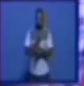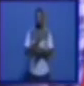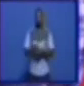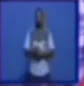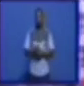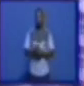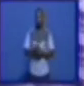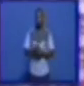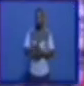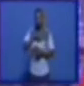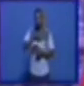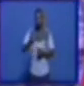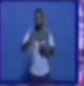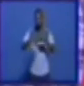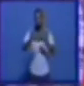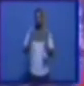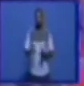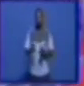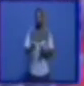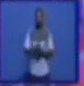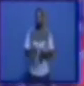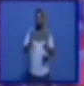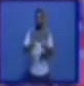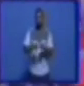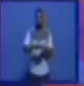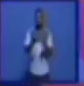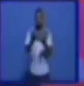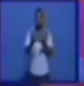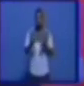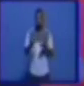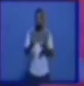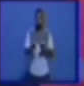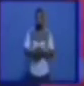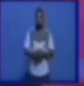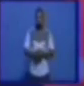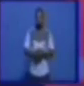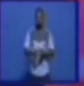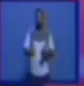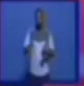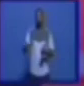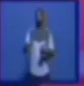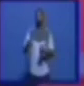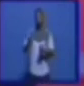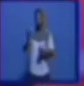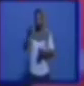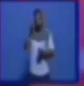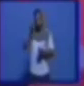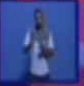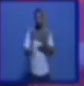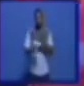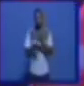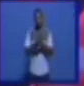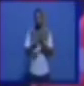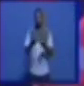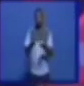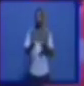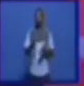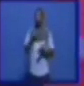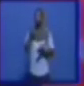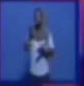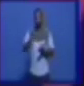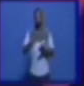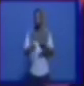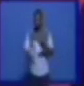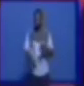lieu, même ambition. La ministre de l'Économie veut rassurer son hôte que les financements